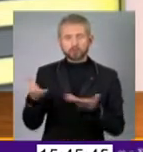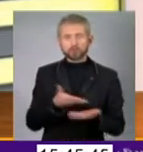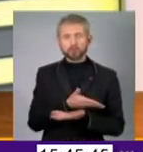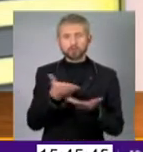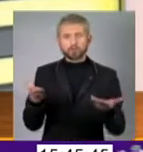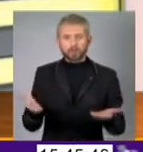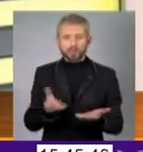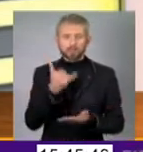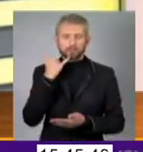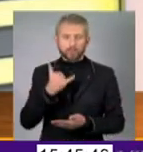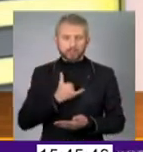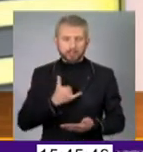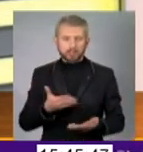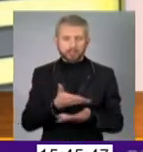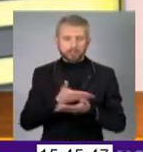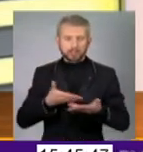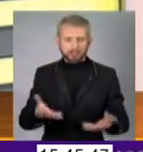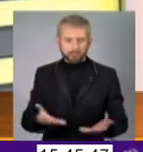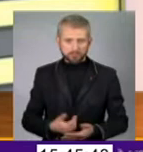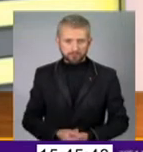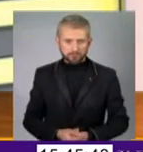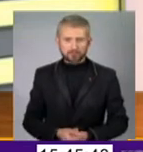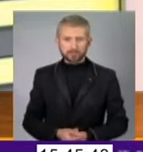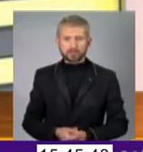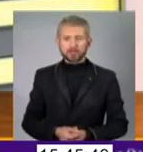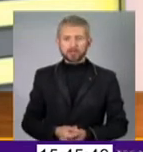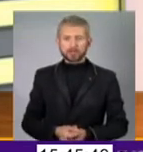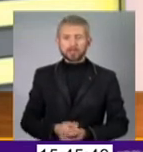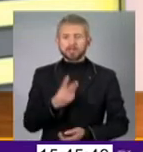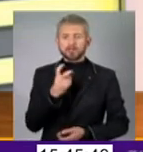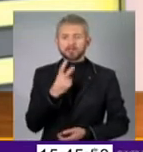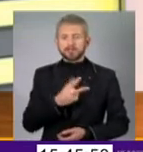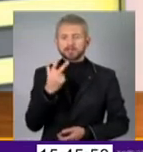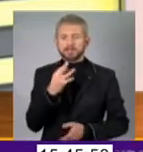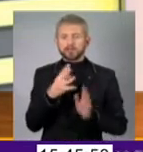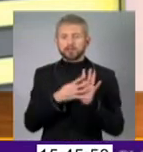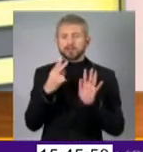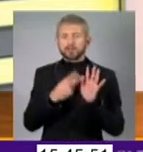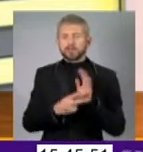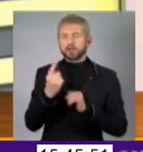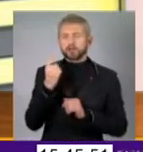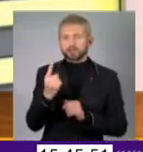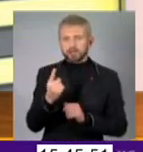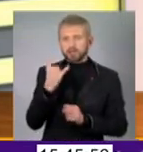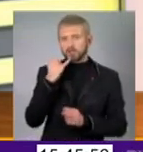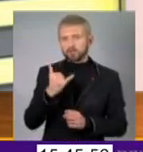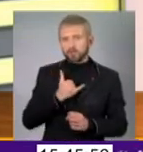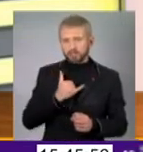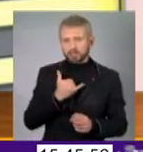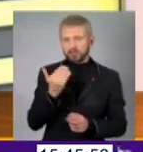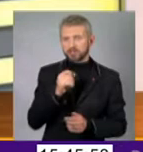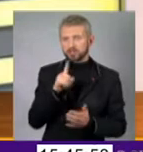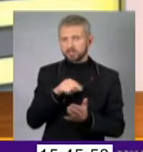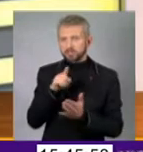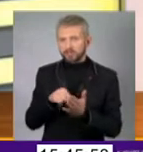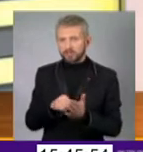вас обов'язково долучатися до нашої прямоефірної дискусії. Ще раз 223-0971, вже долучайтеся з вашими